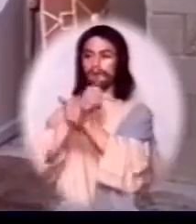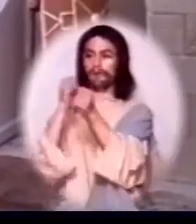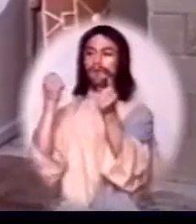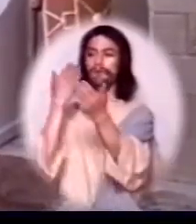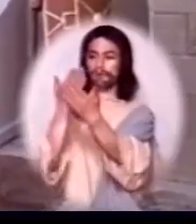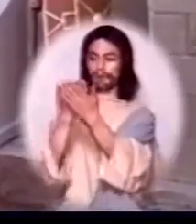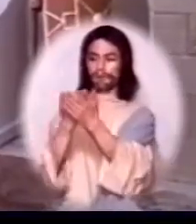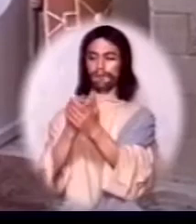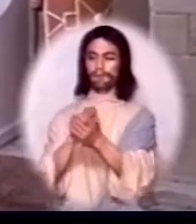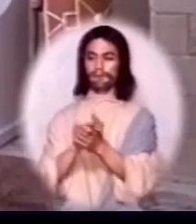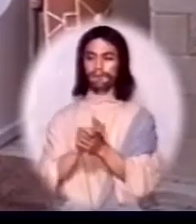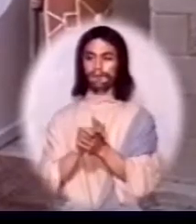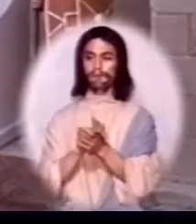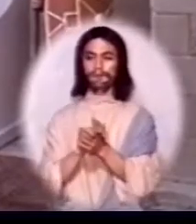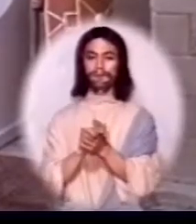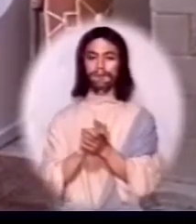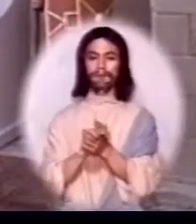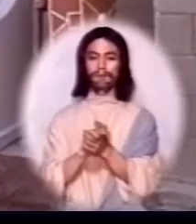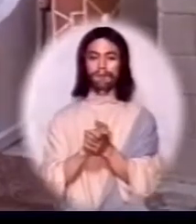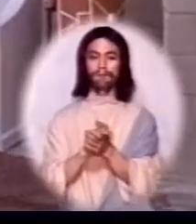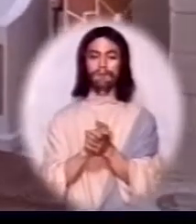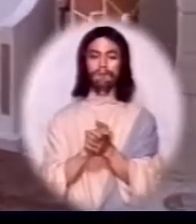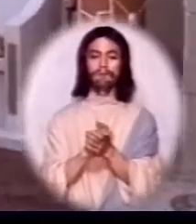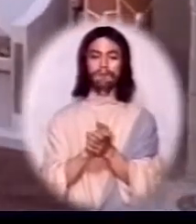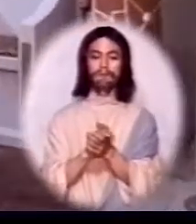바라바를 놓아주십시오.